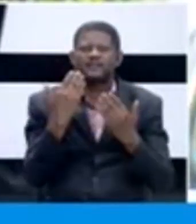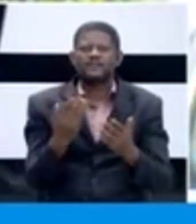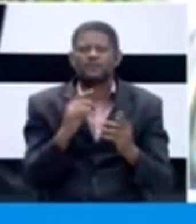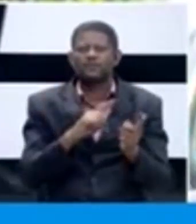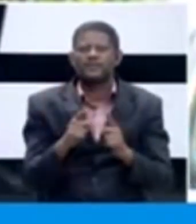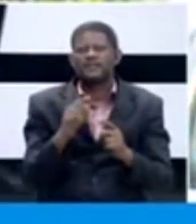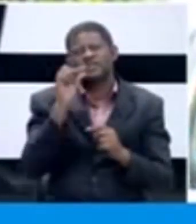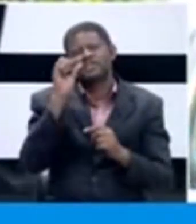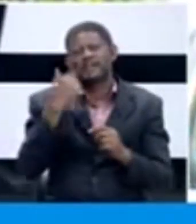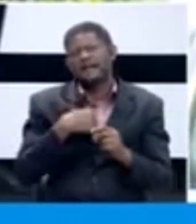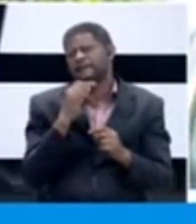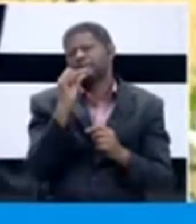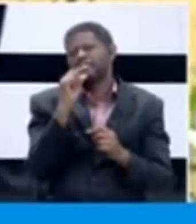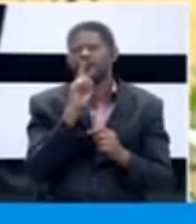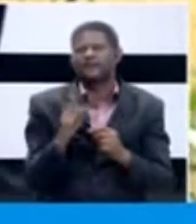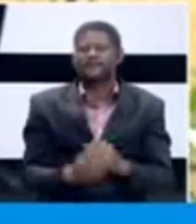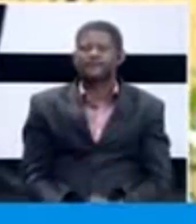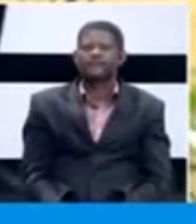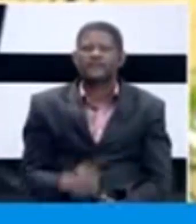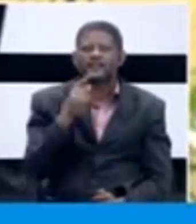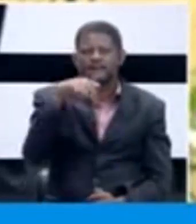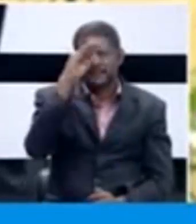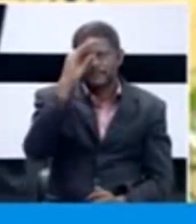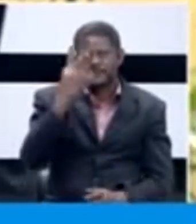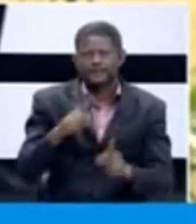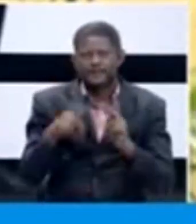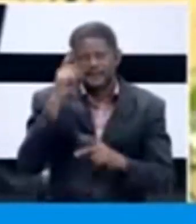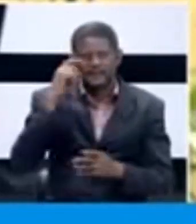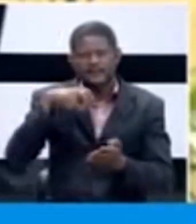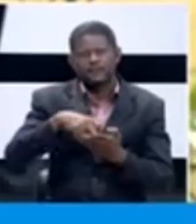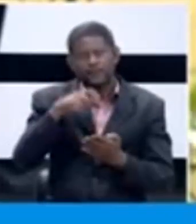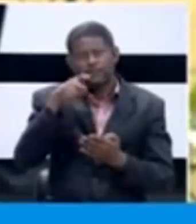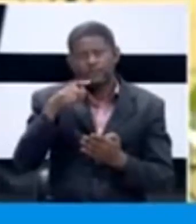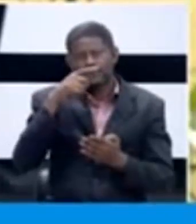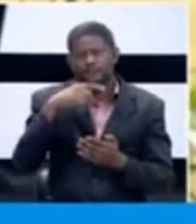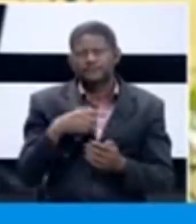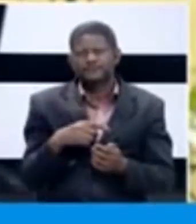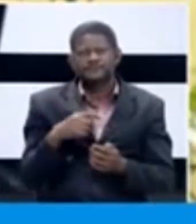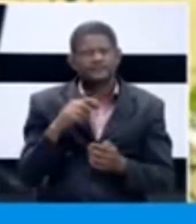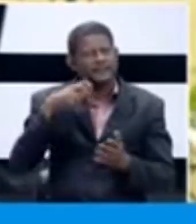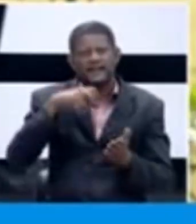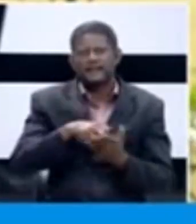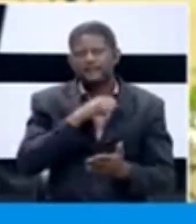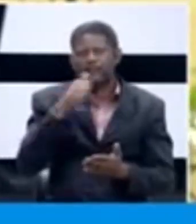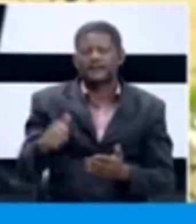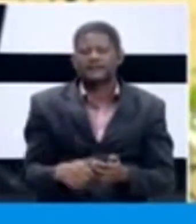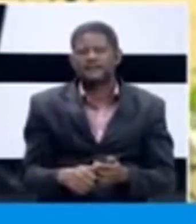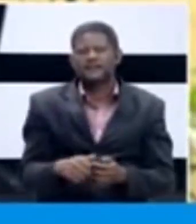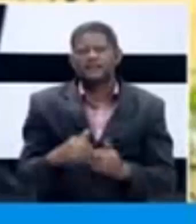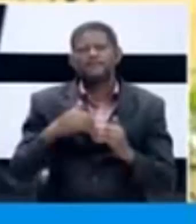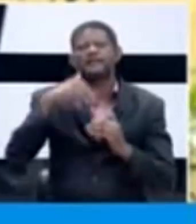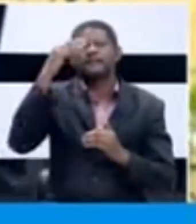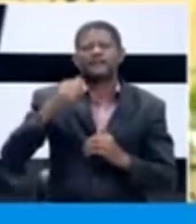ብጣዕሚ ንእሽተ ኢና ንዓነስ ብጣዕሚ ንእሽተ ሰብዚ ህዝቢ ትግራይ ክንብርክ ክሪብኡ ኣይምርክኽ ብዝበለፀ እዩ እንዲያው